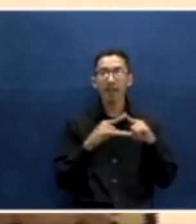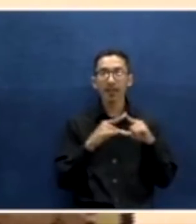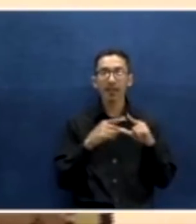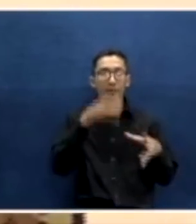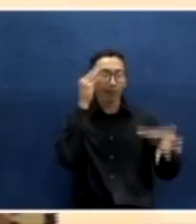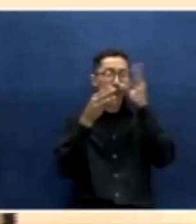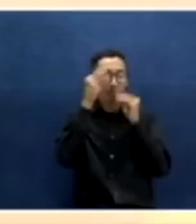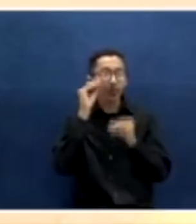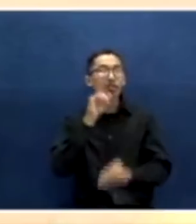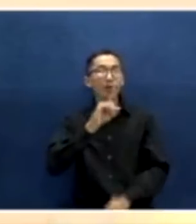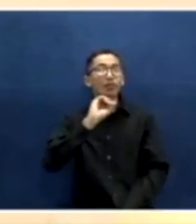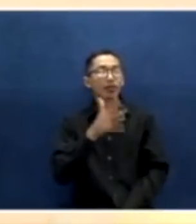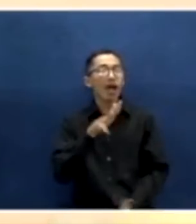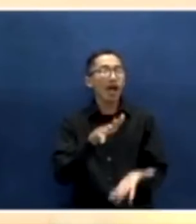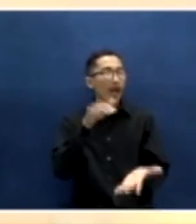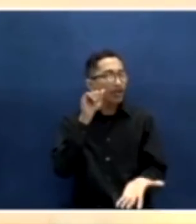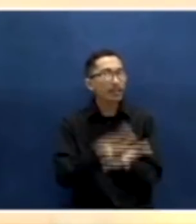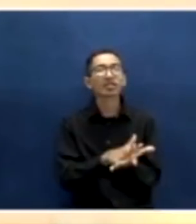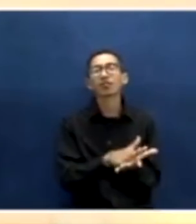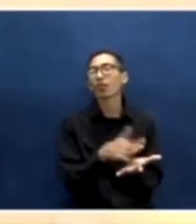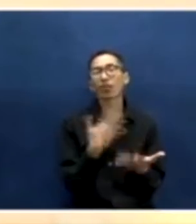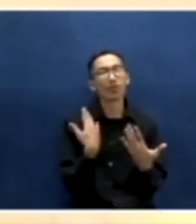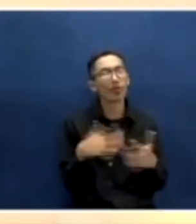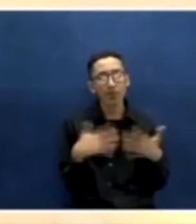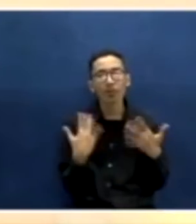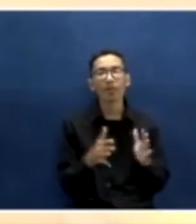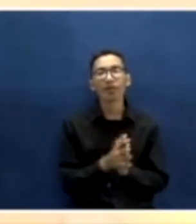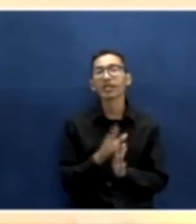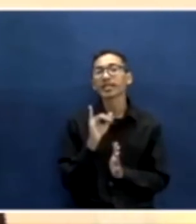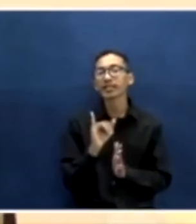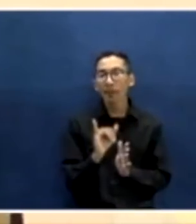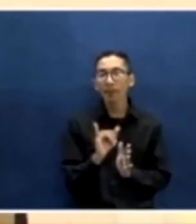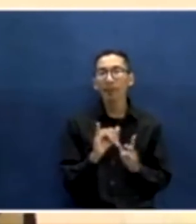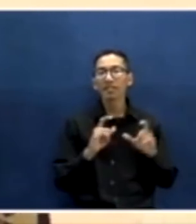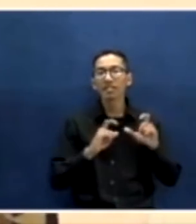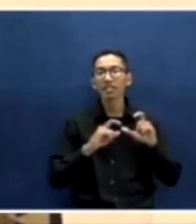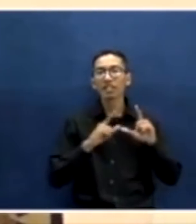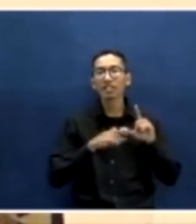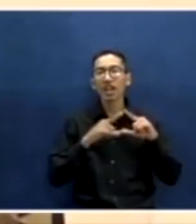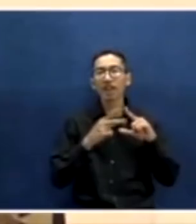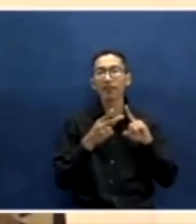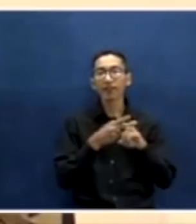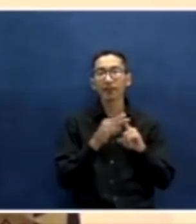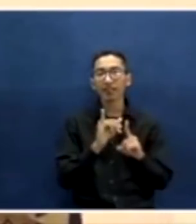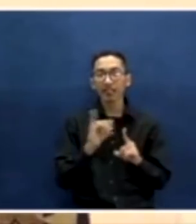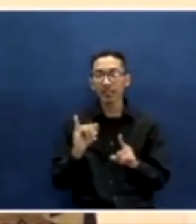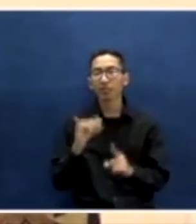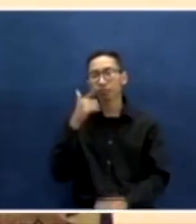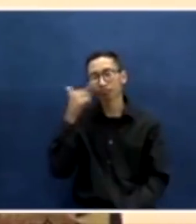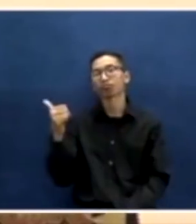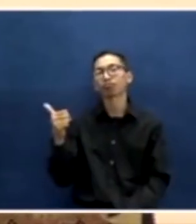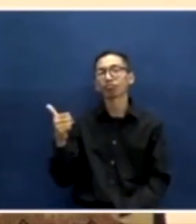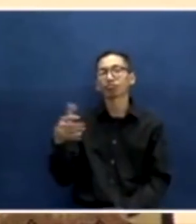Masya Allah itu satu juta lebih sebelum lagi Imam Syafi'i Imam Syafi'i itu jagonya menghafal makanya sampai Imam